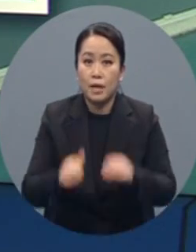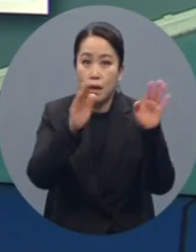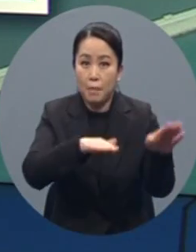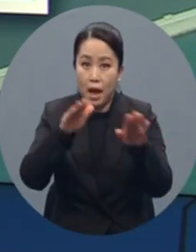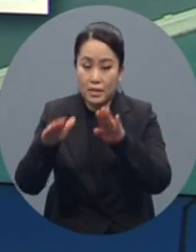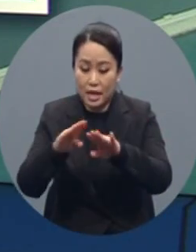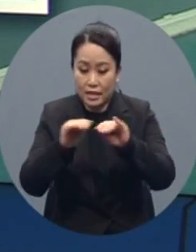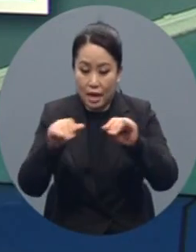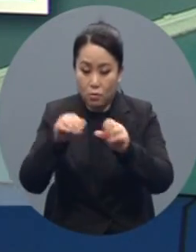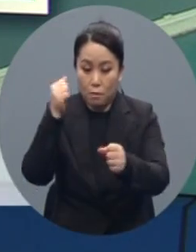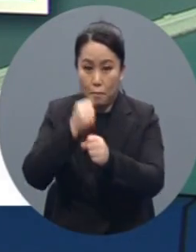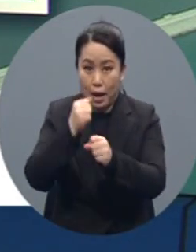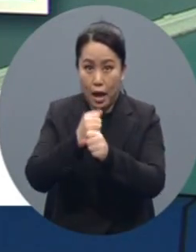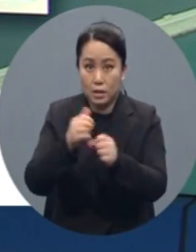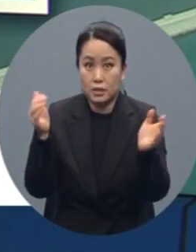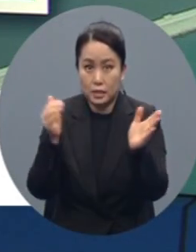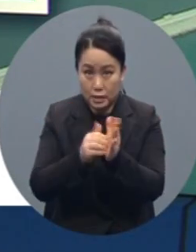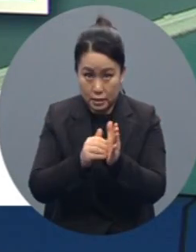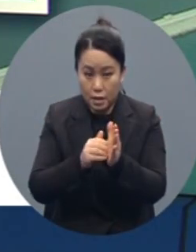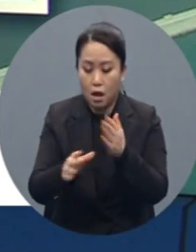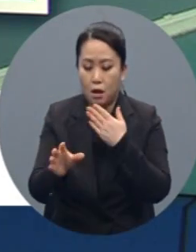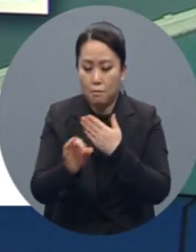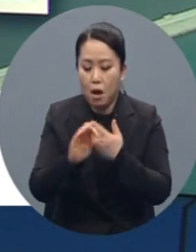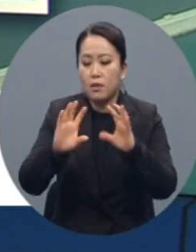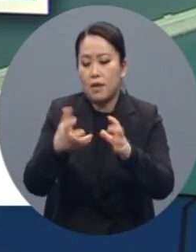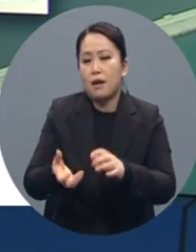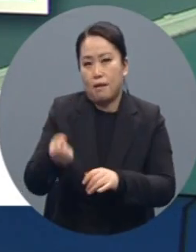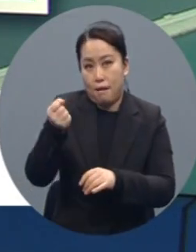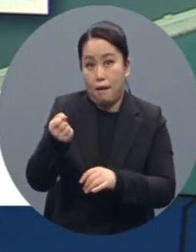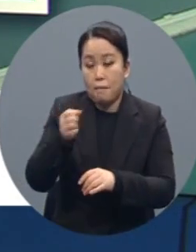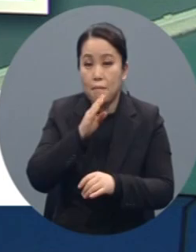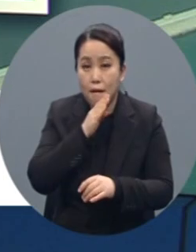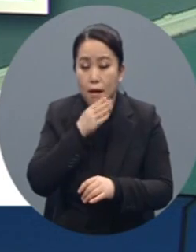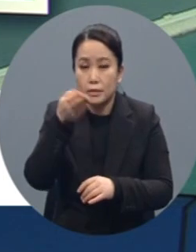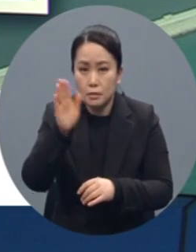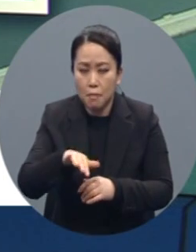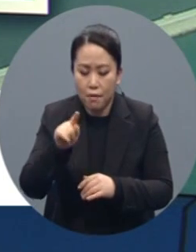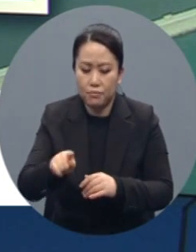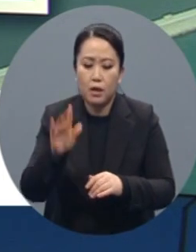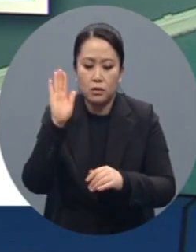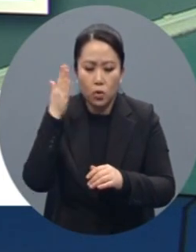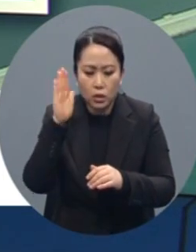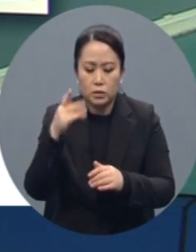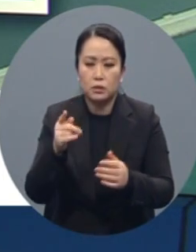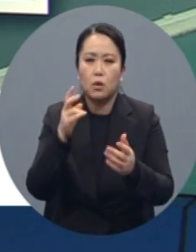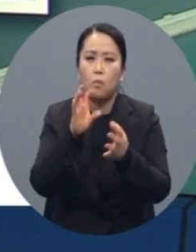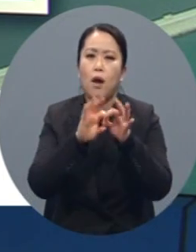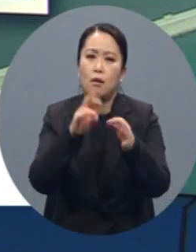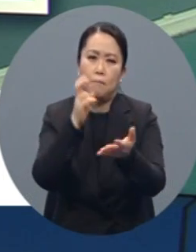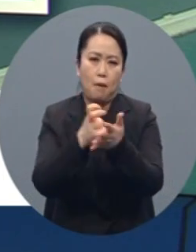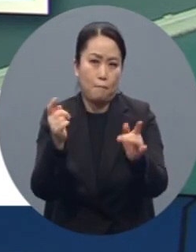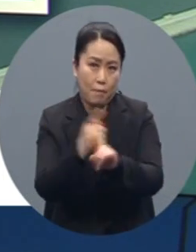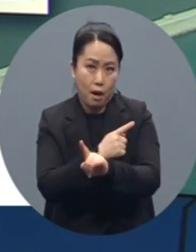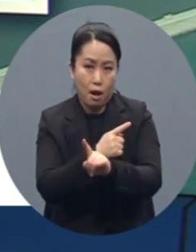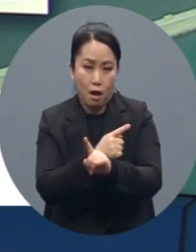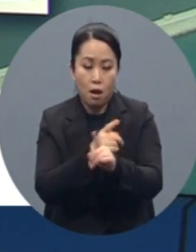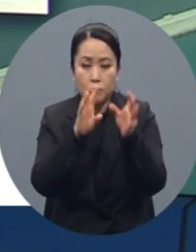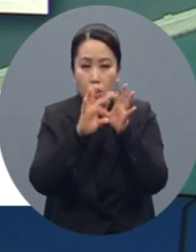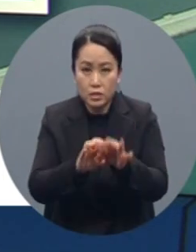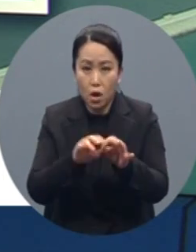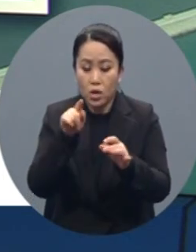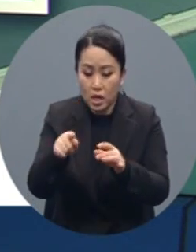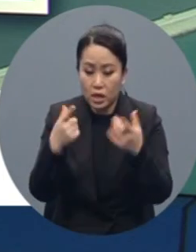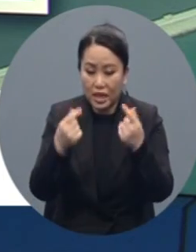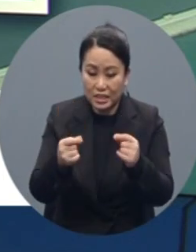바다를 매립한 면 국 유지가 됩니다 그런데 최근 관련 법이 바뀌면서 이같은 매립지를 밍 건